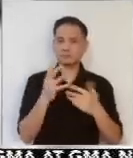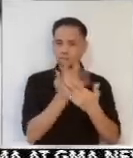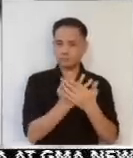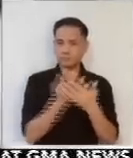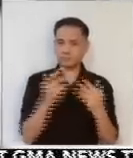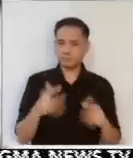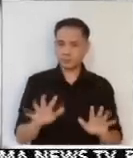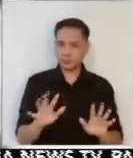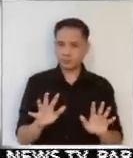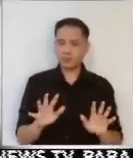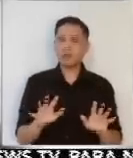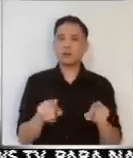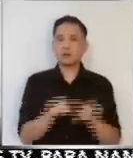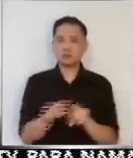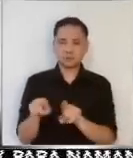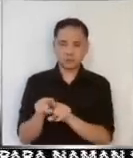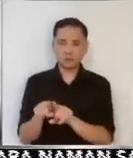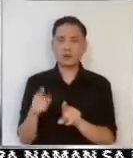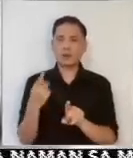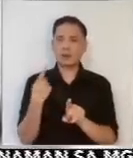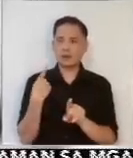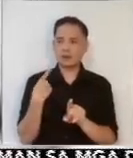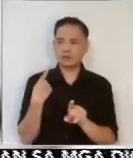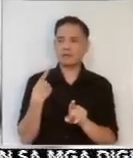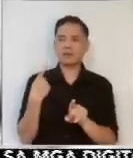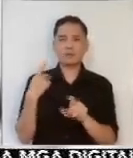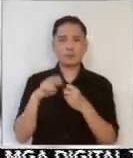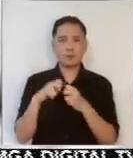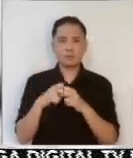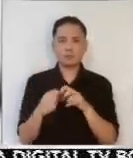time nagkaroon ng I think problema on the part of the